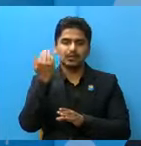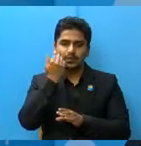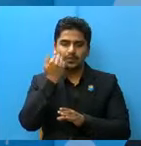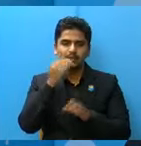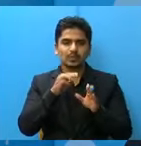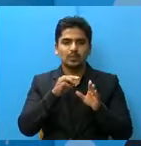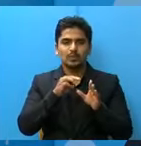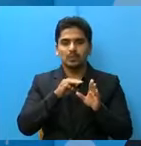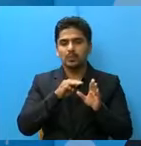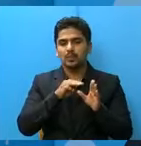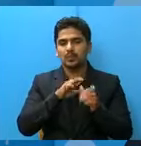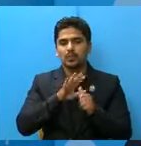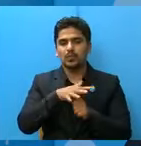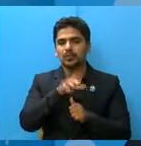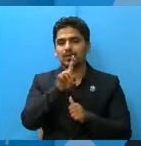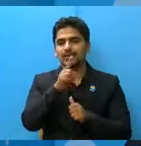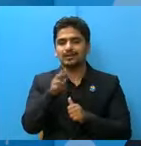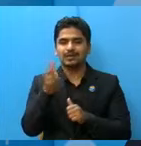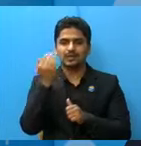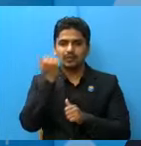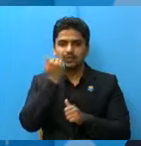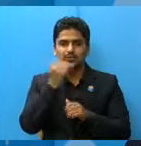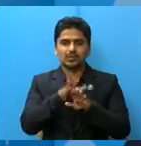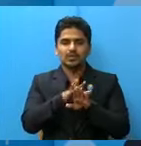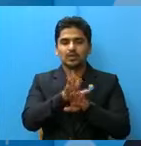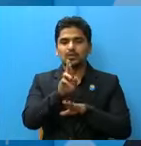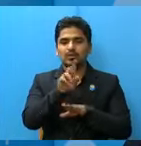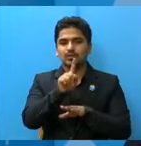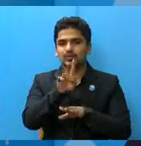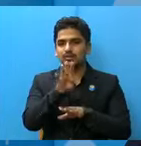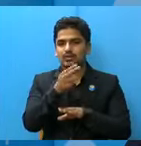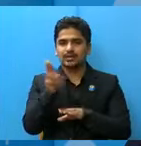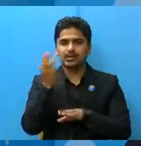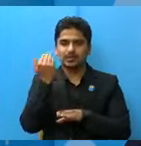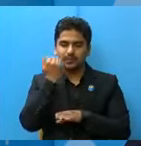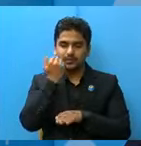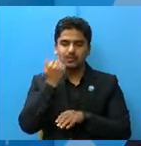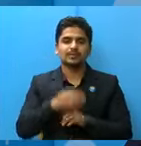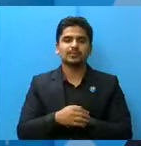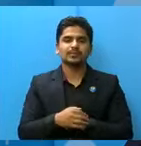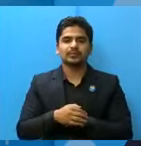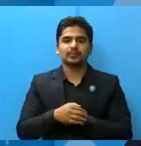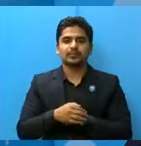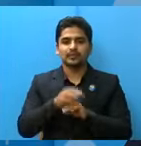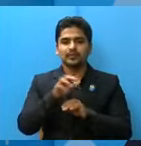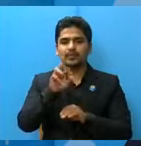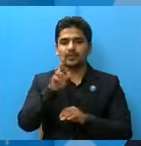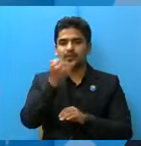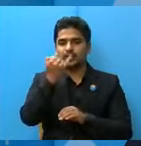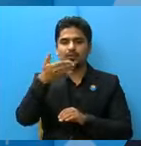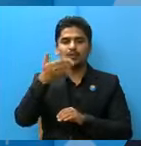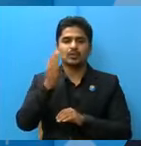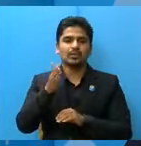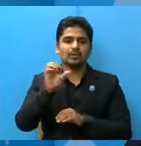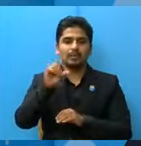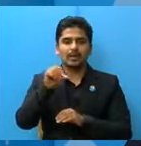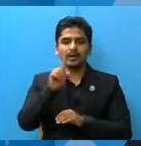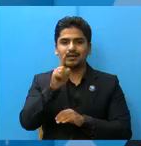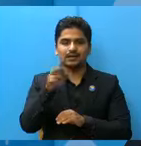मोरं को 1 जना पुरुस, राउतहट को 14 जना पुरुस, रोल्पा को 1 जना पुरुस,